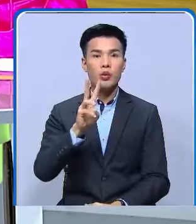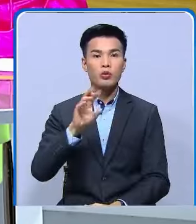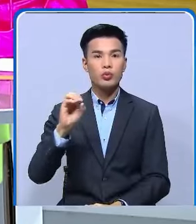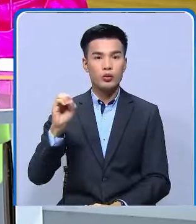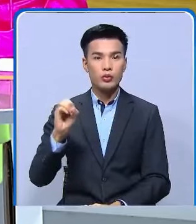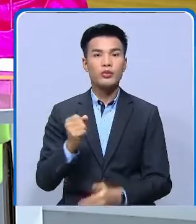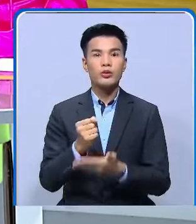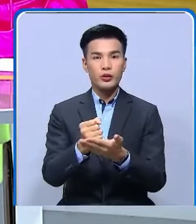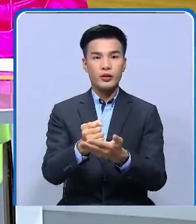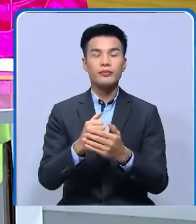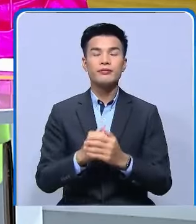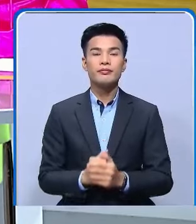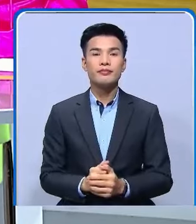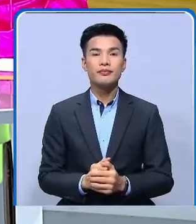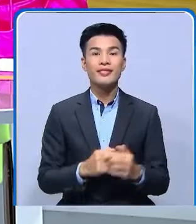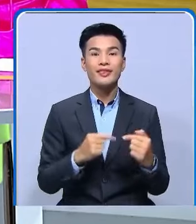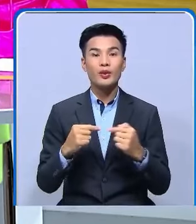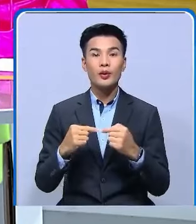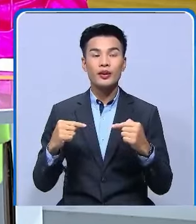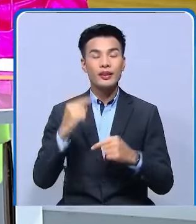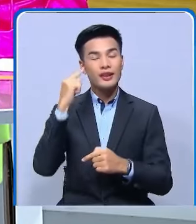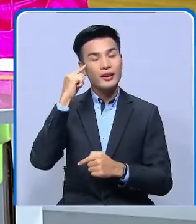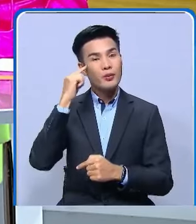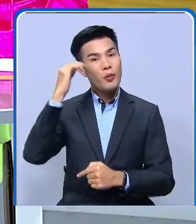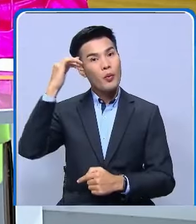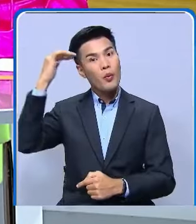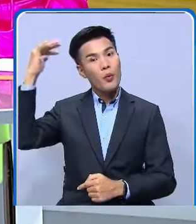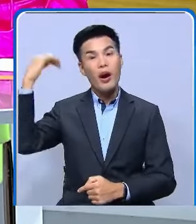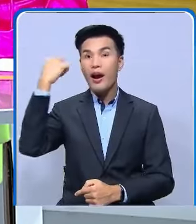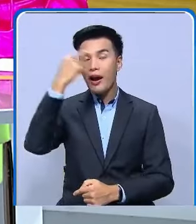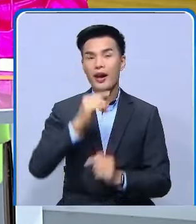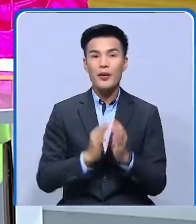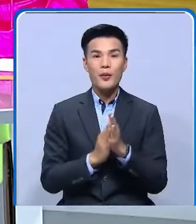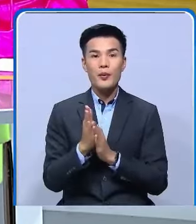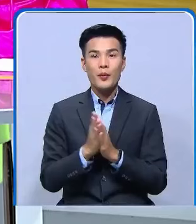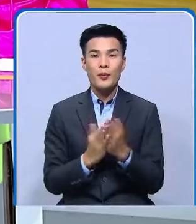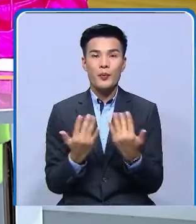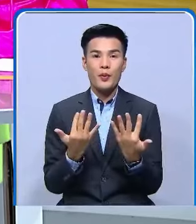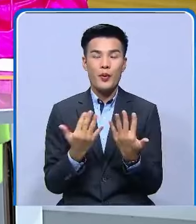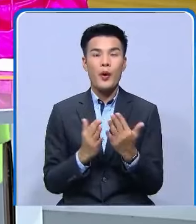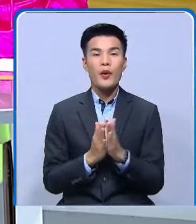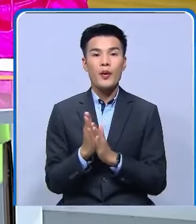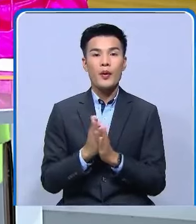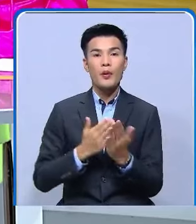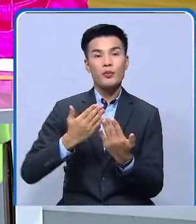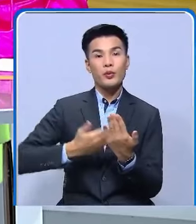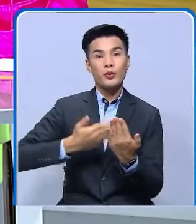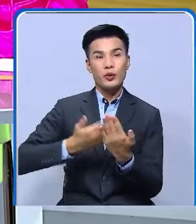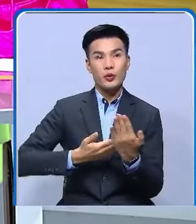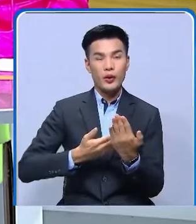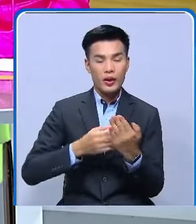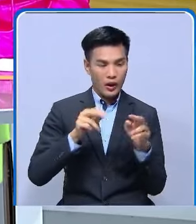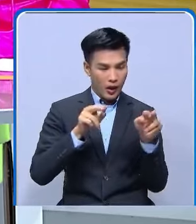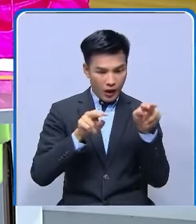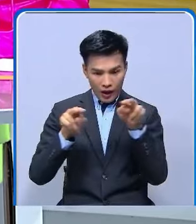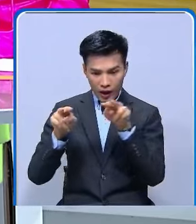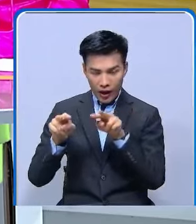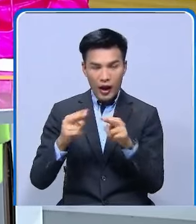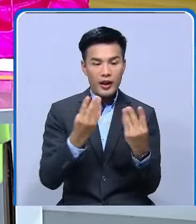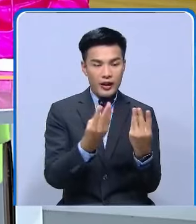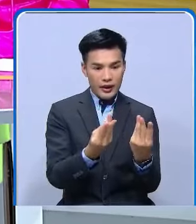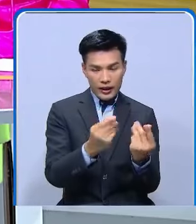และอีกไม่กี่วันก็จะถึงวันแห่งความหวังอีกแล้วนะคะสำหรับใครที่รอจะหาเลขเสี่ยงโชคชาวบ้านเขาก็ตามหาไปเรื่อยแล้วค่ะไปส่องหาเล